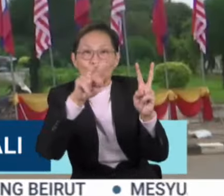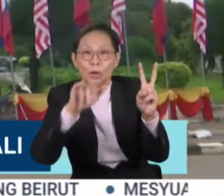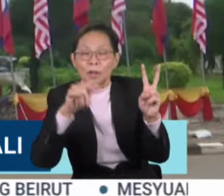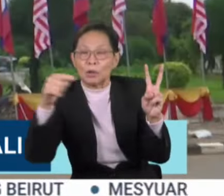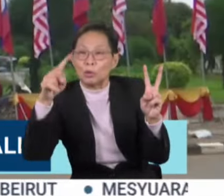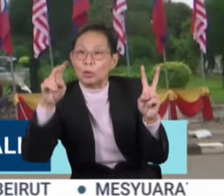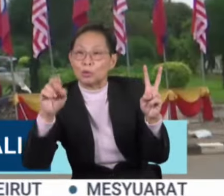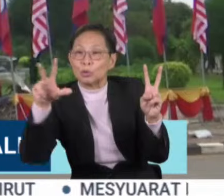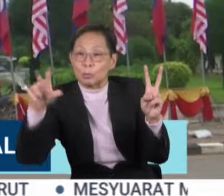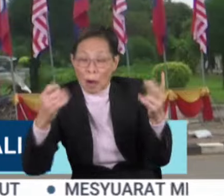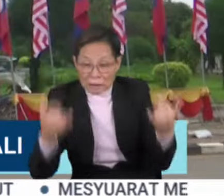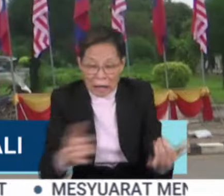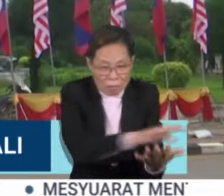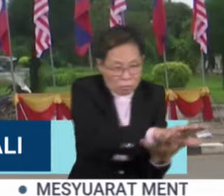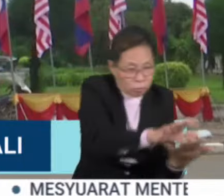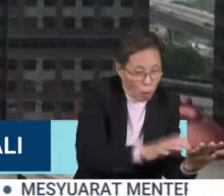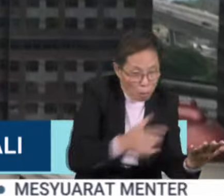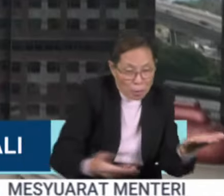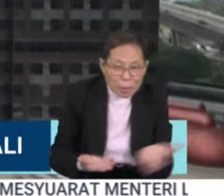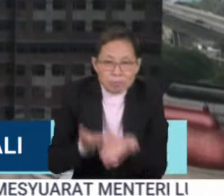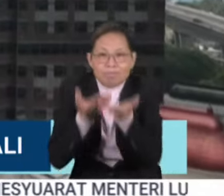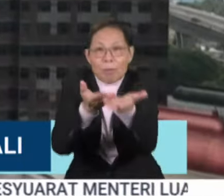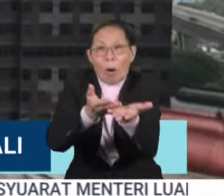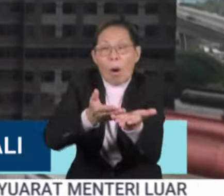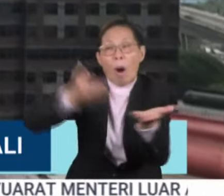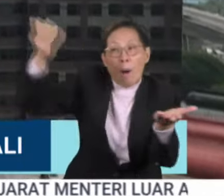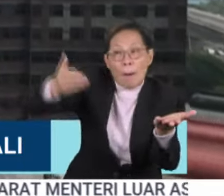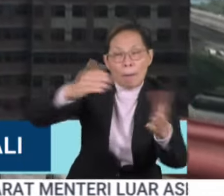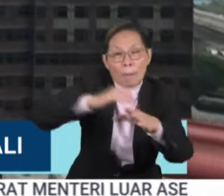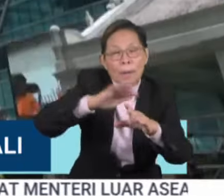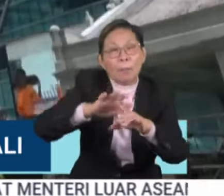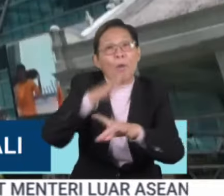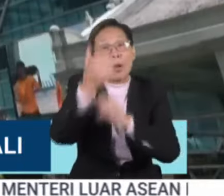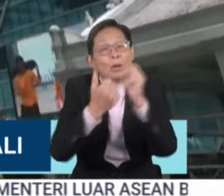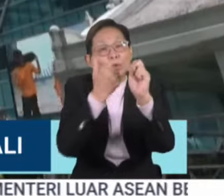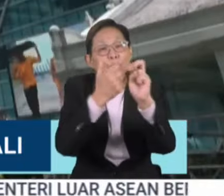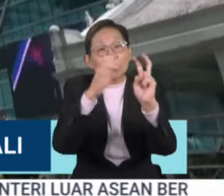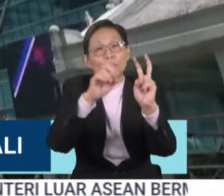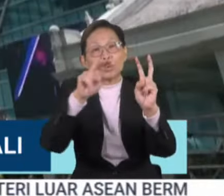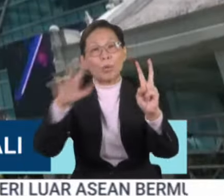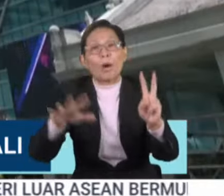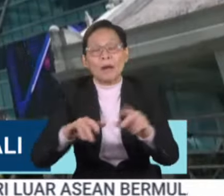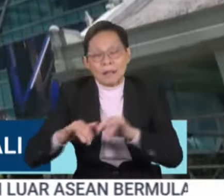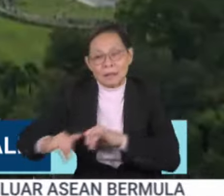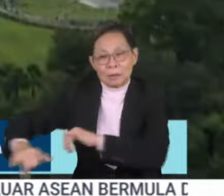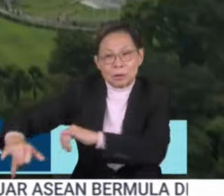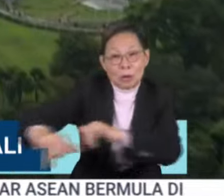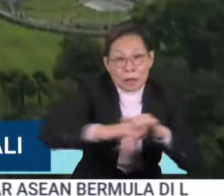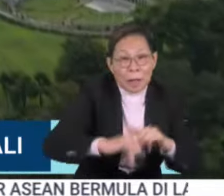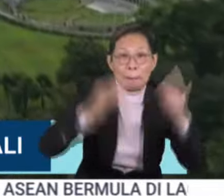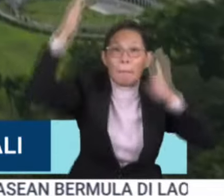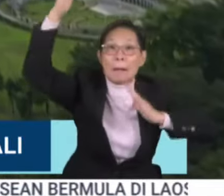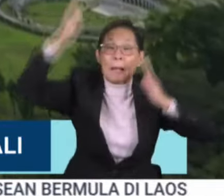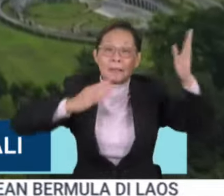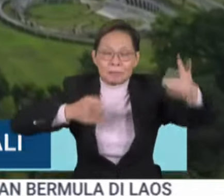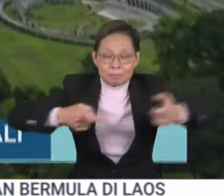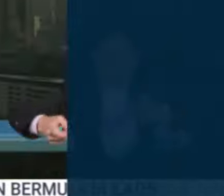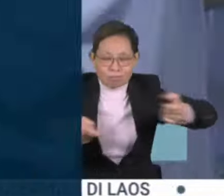2026-2030 yang sedang dirangka dijangka dibentangkan pada Mei 2025 seiring kepengerusian Malaysia.